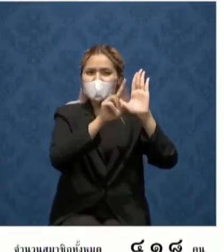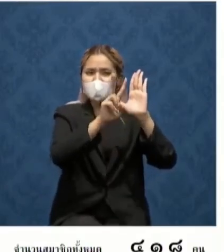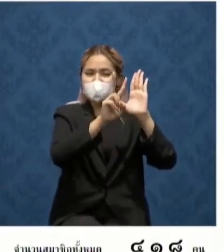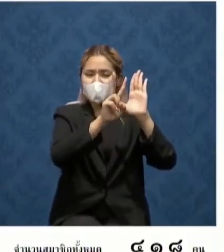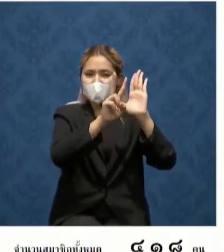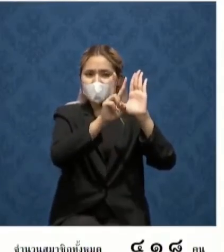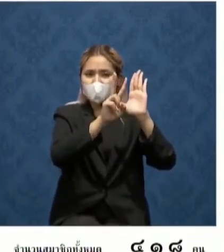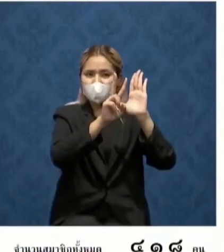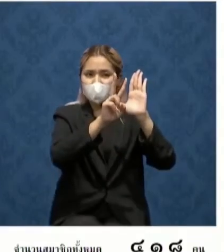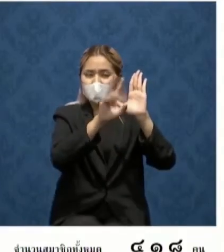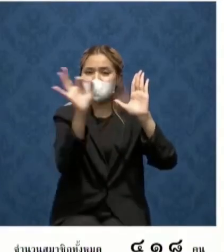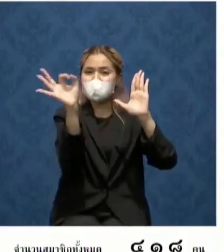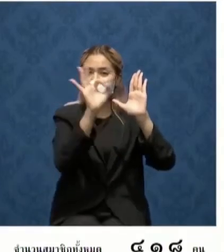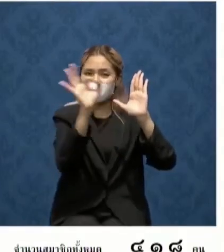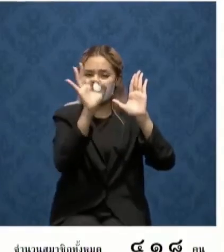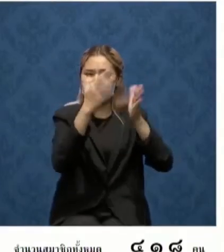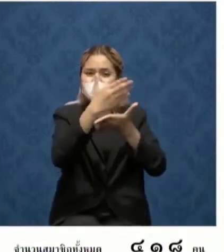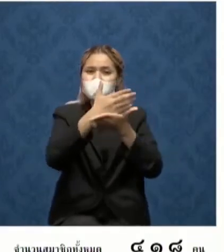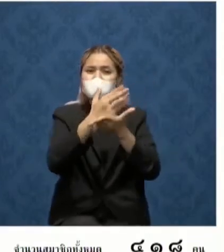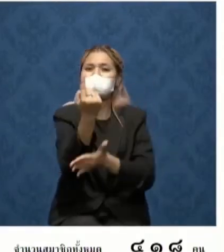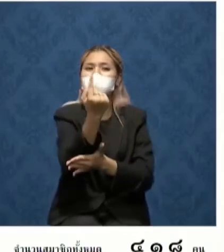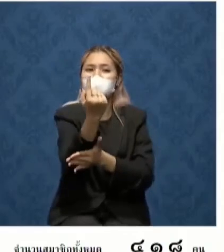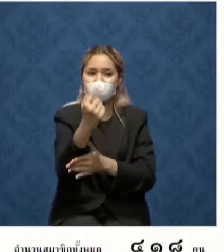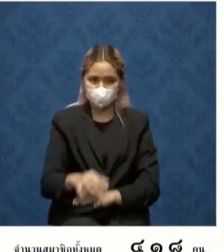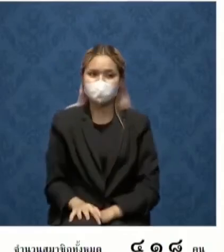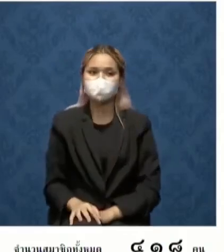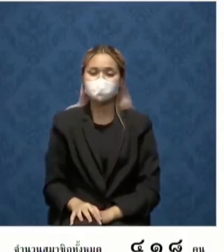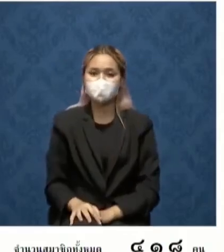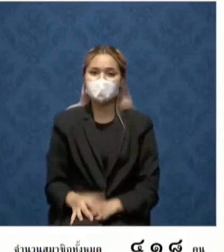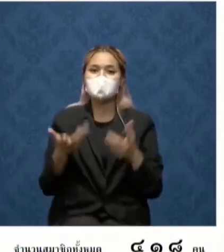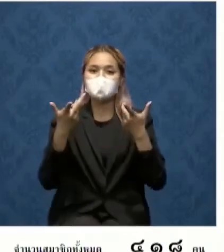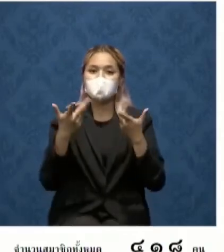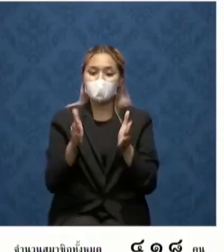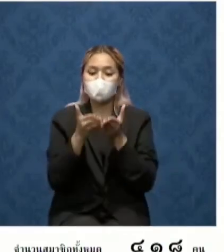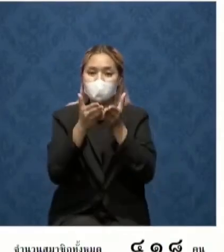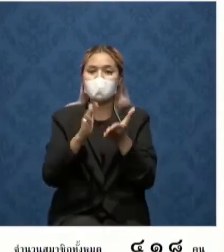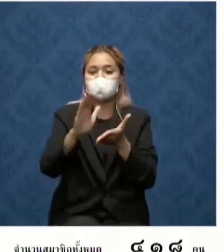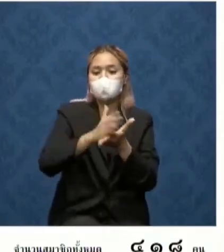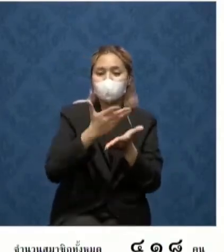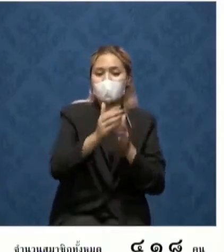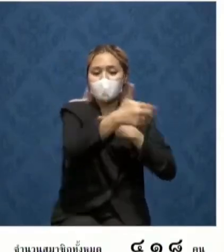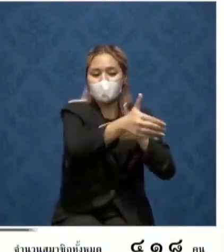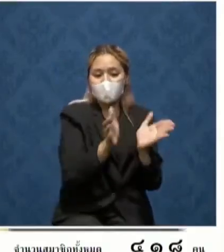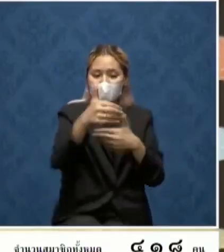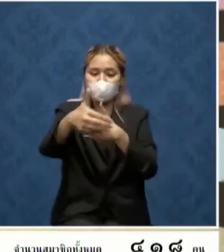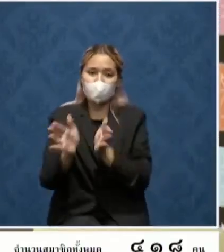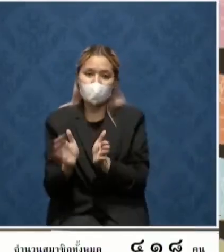ใน ท แหACP